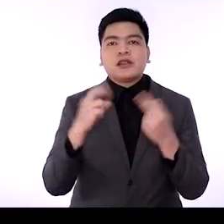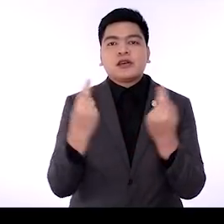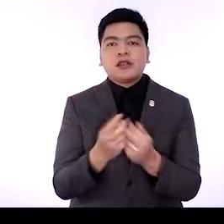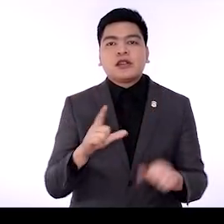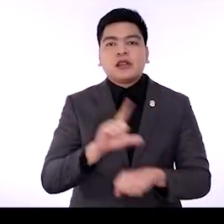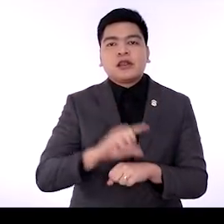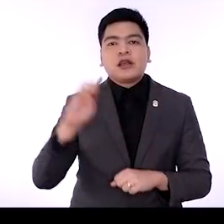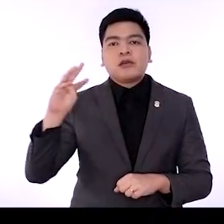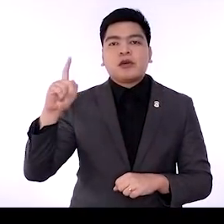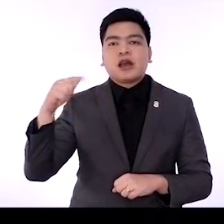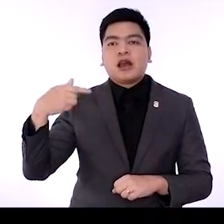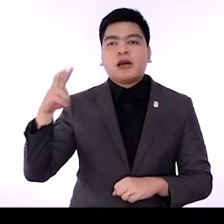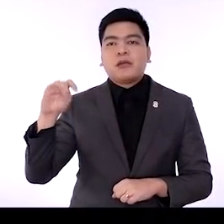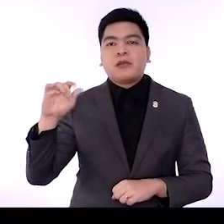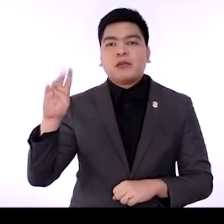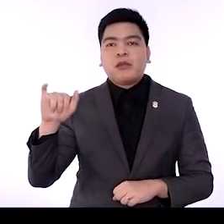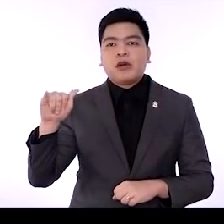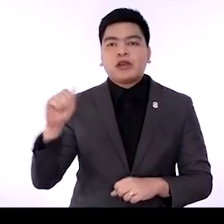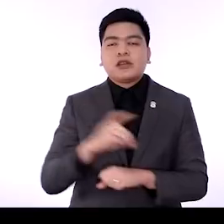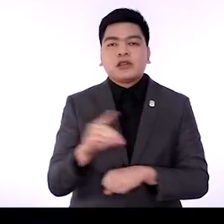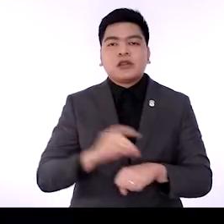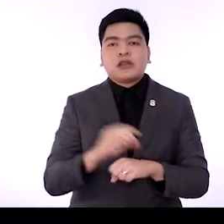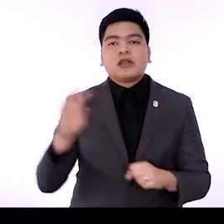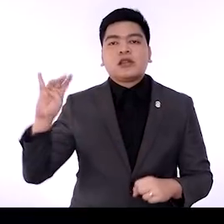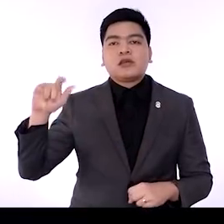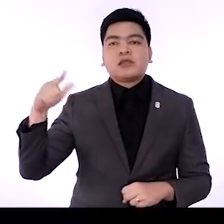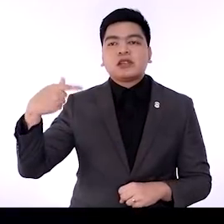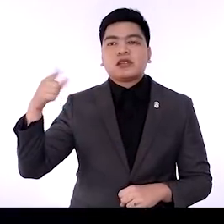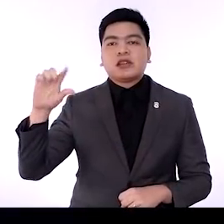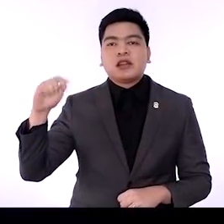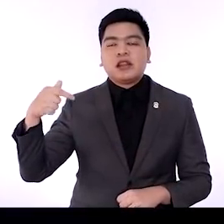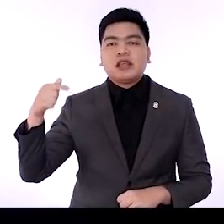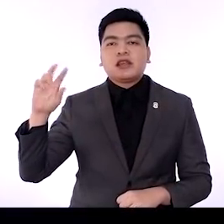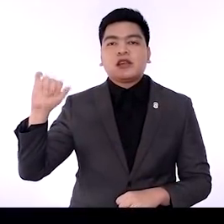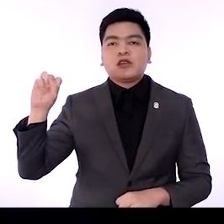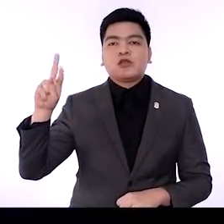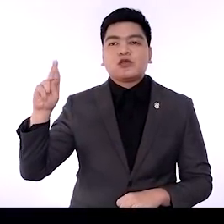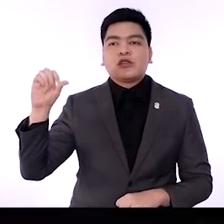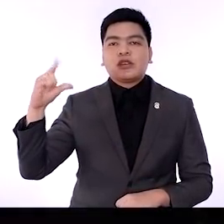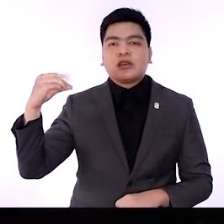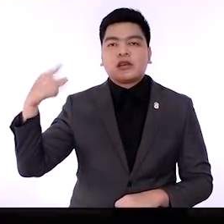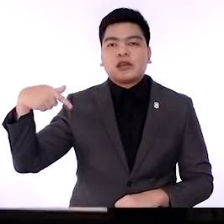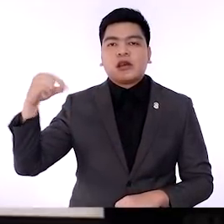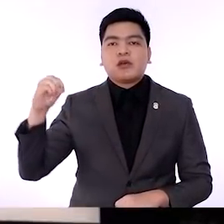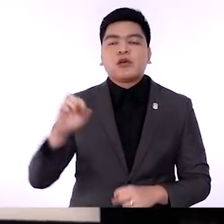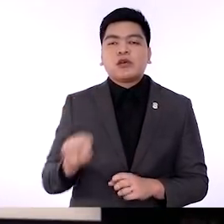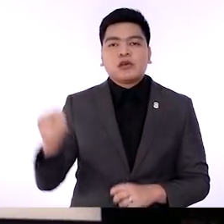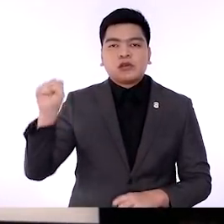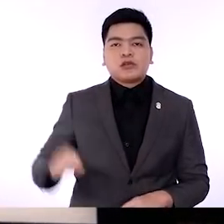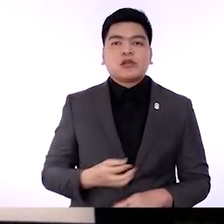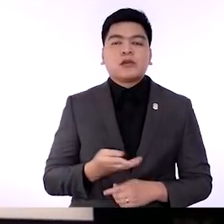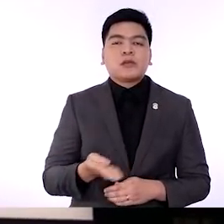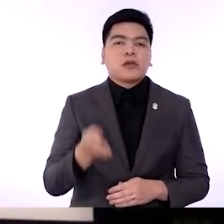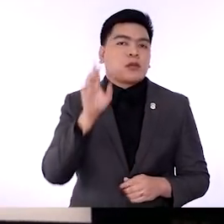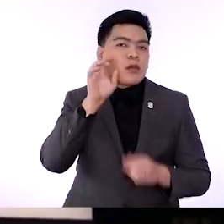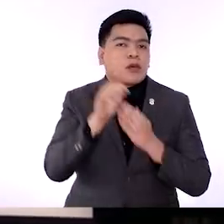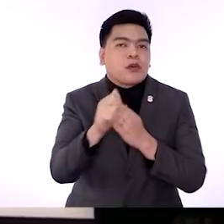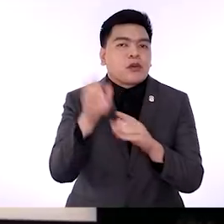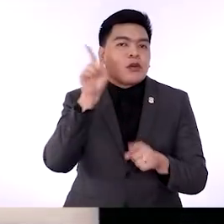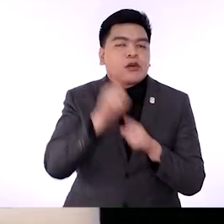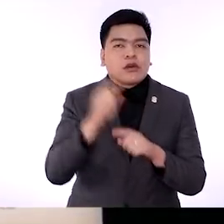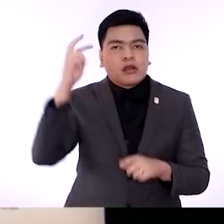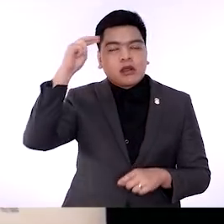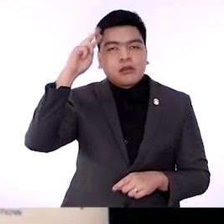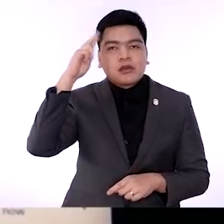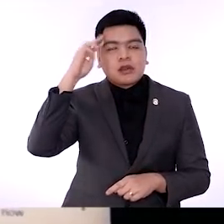language tutorial sa lokal ng Mangagoy, Distrito Eklesiastiko ng Bislig City, Surigao del Sur, sa pangunguna ng kapatid na Ramela Desa,